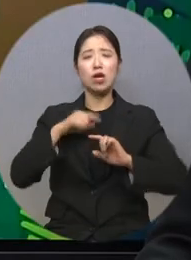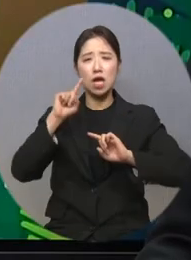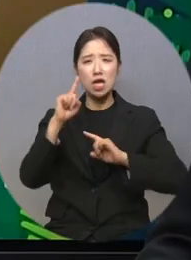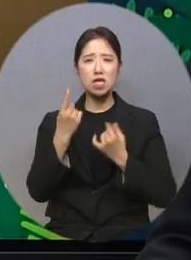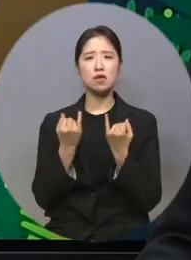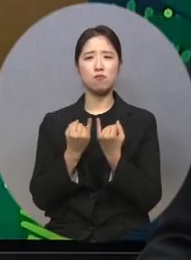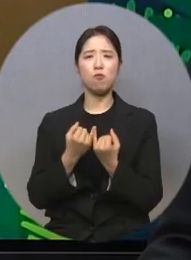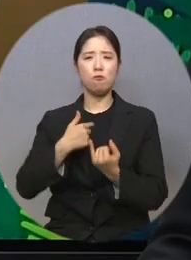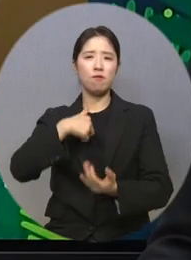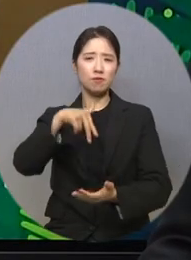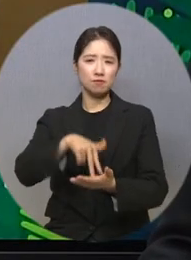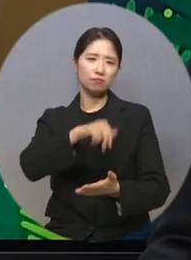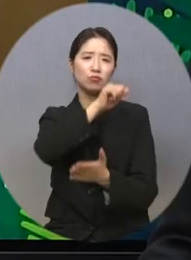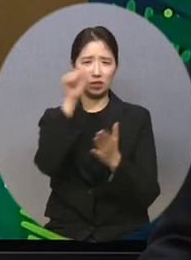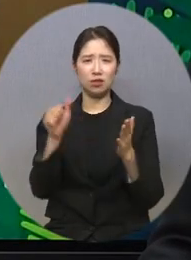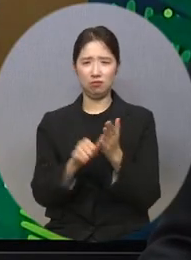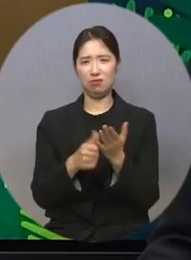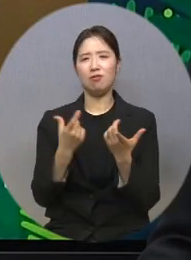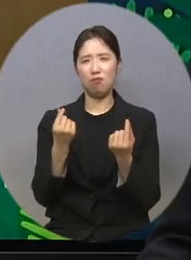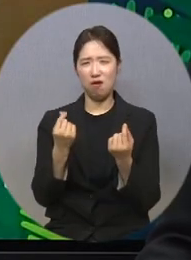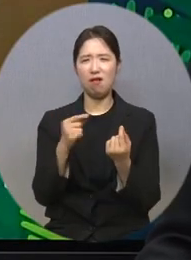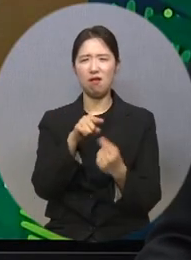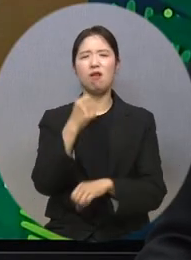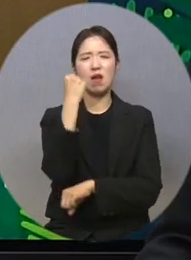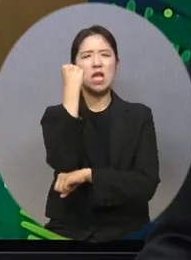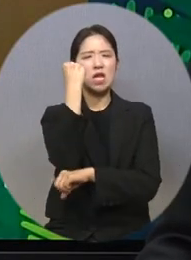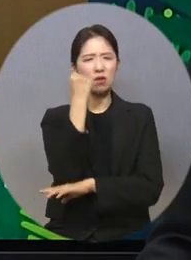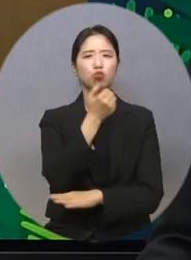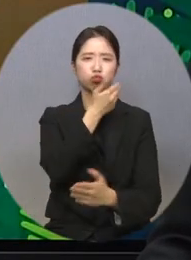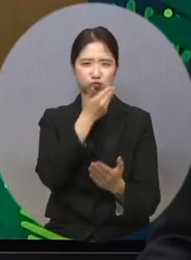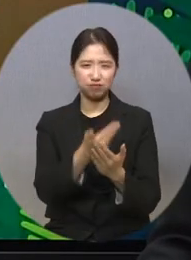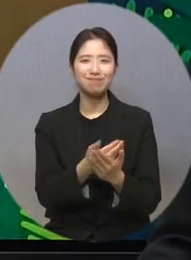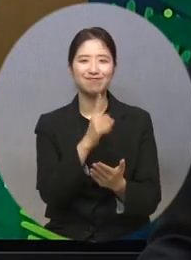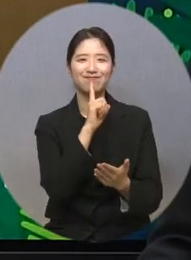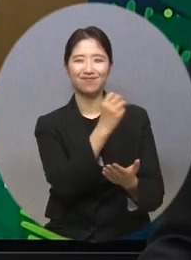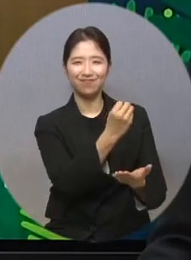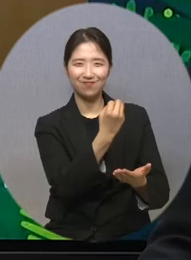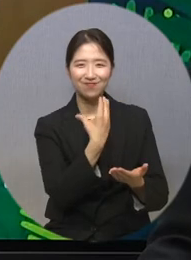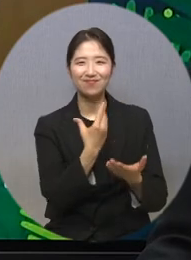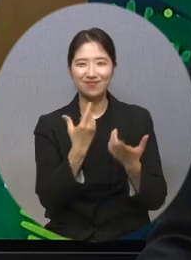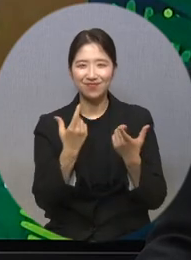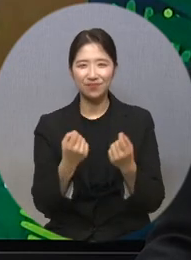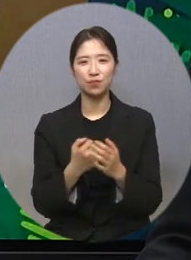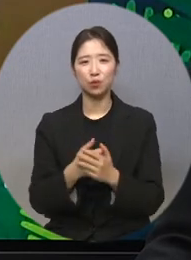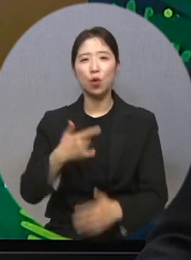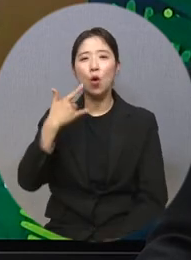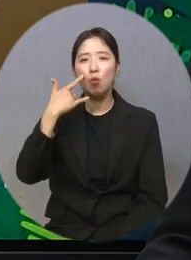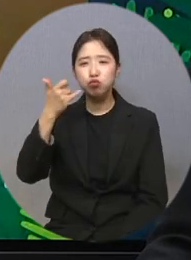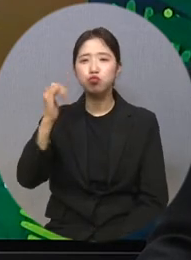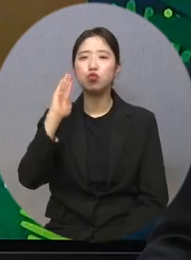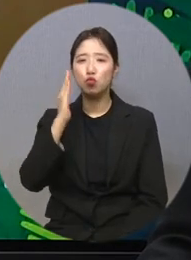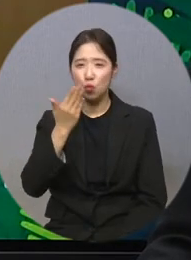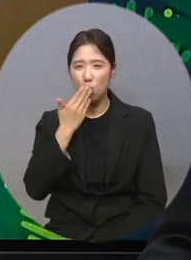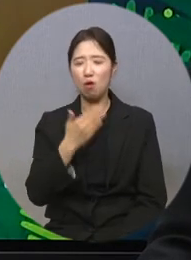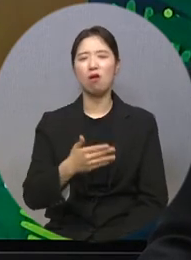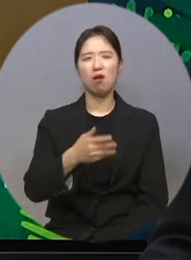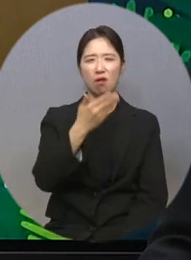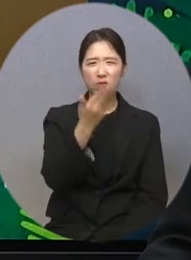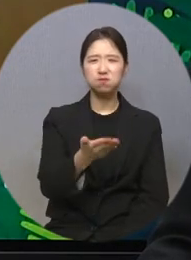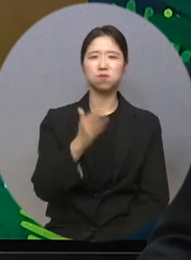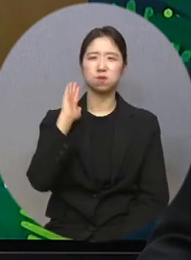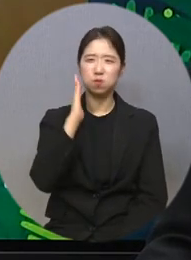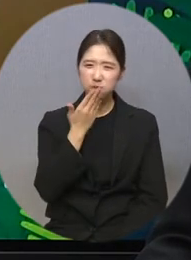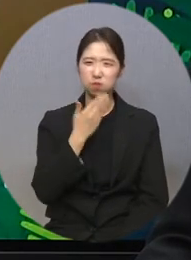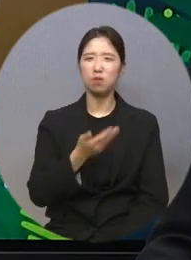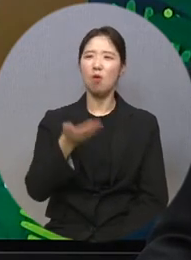그 얘기의 기본적인 얘기를 다시 한번 말씀 주신 것 같습니다. 부모가 농인이니까 또 본인이 농인이니까 아니면